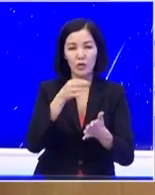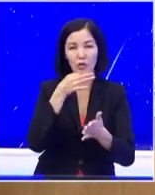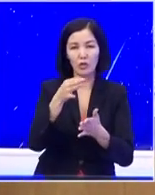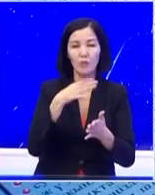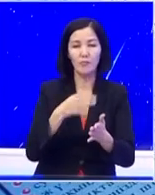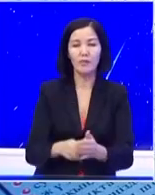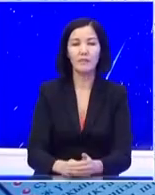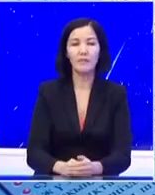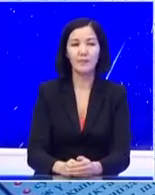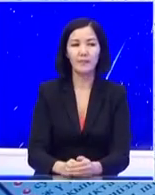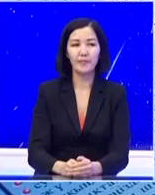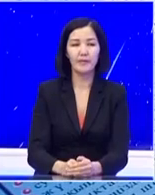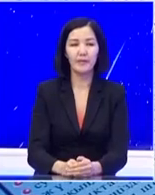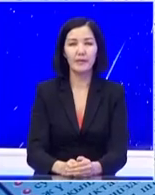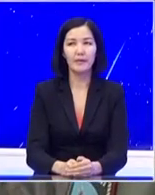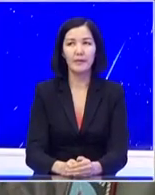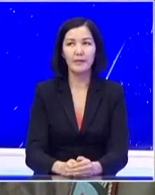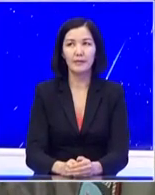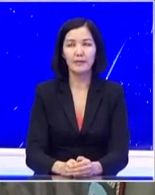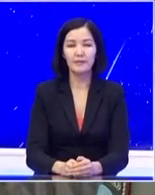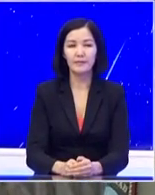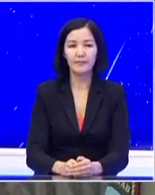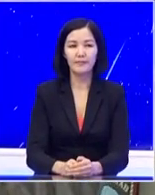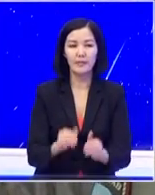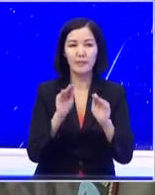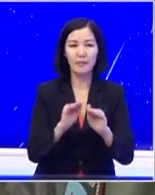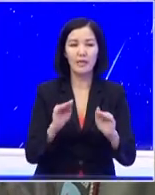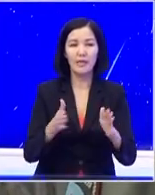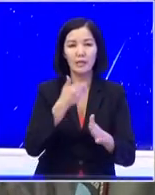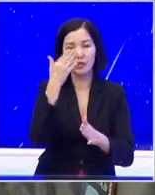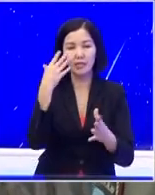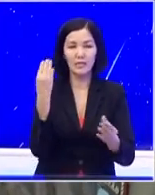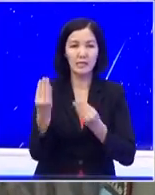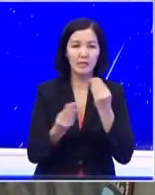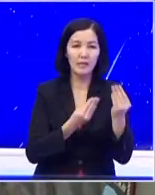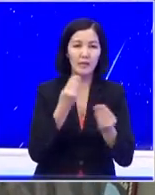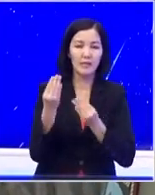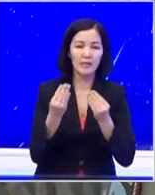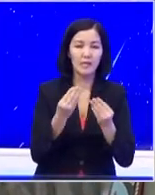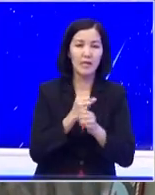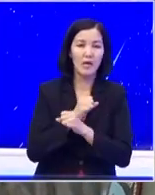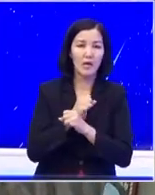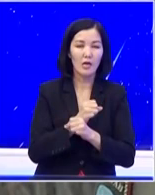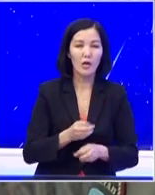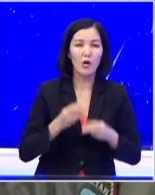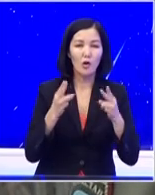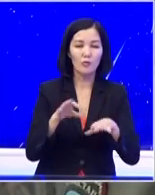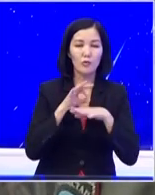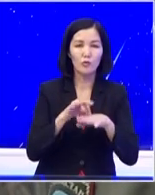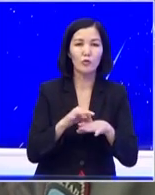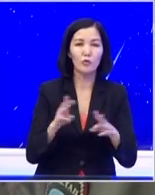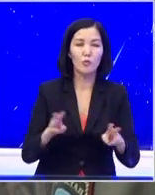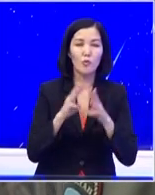жауап берді. Сол кезде енді балалардың жазғы демалысы қауіпсіз өткізу бойынша мына өрт